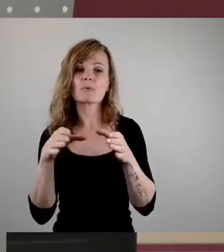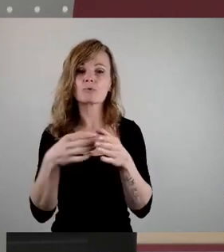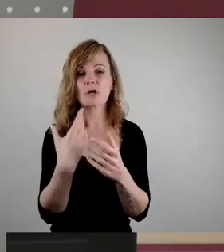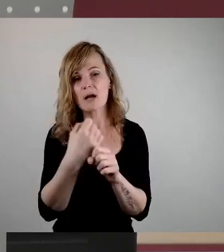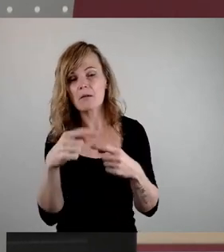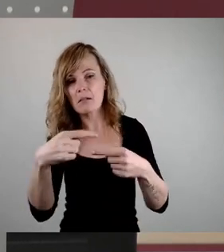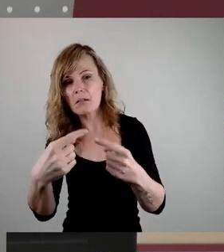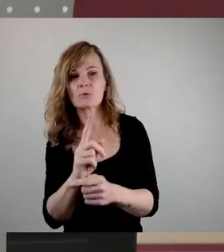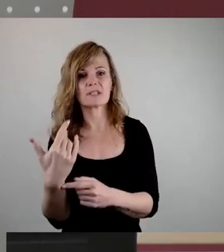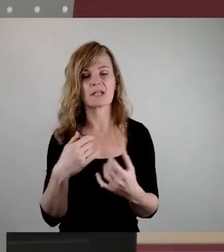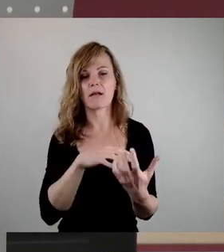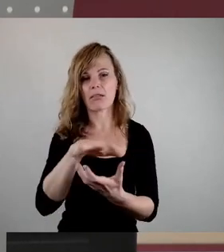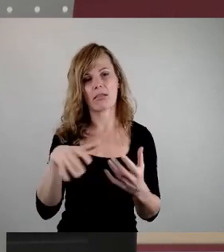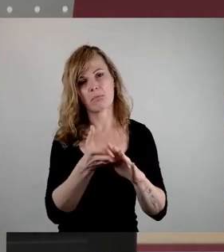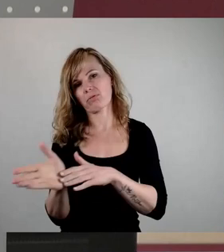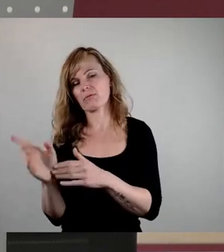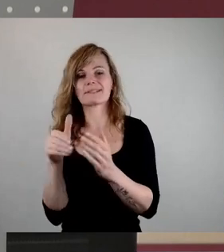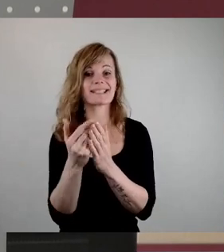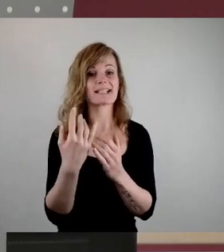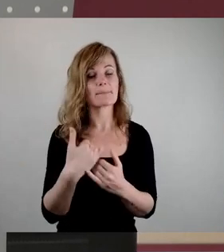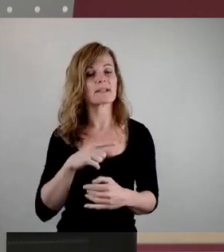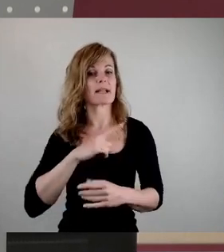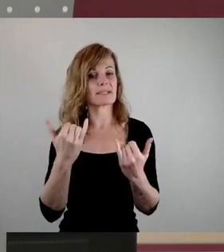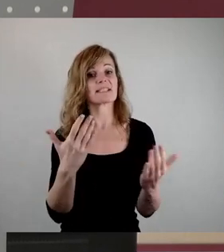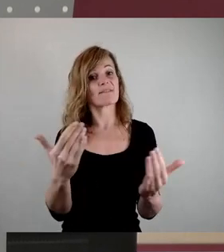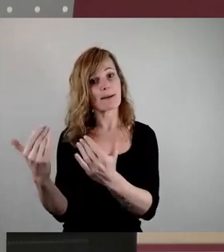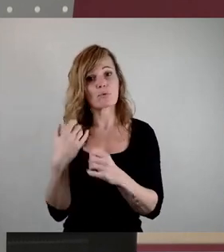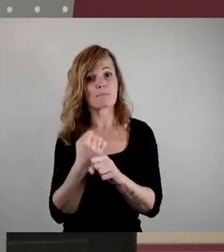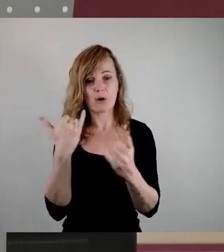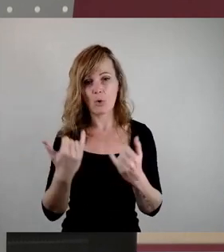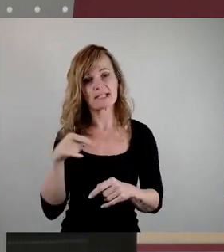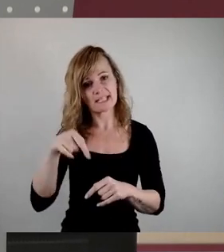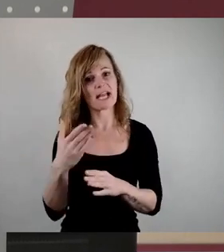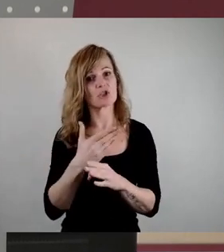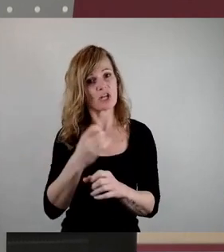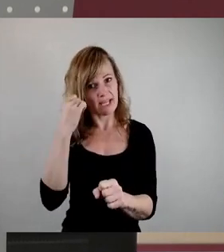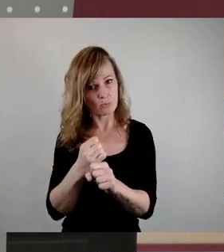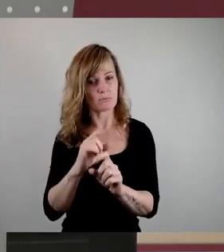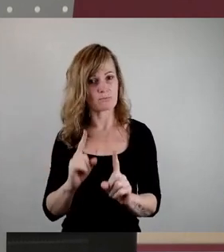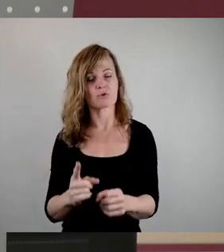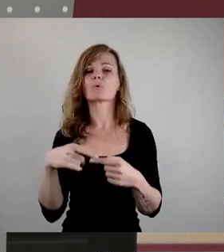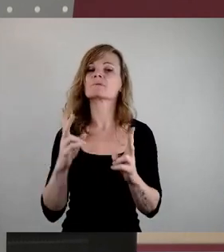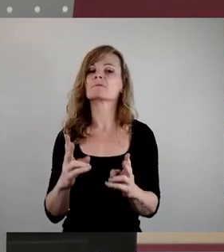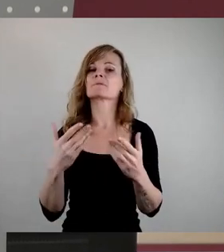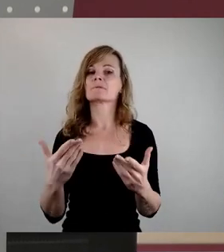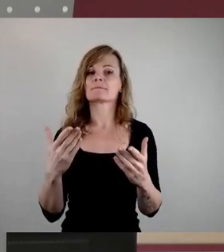wir uns hier massiv verzetteln. Deswegen werbe ich dafür, heute hier an dieser Stelle eine Entscheidung zu treffen und tatsächlich